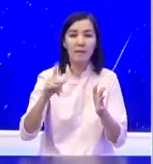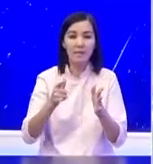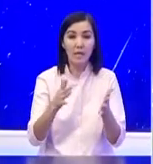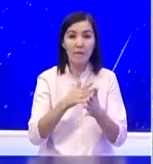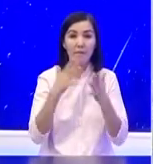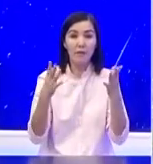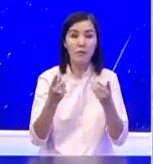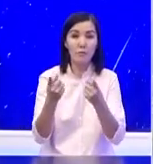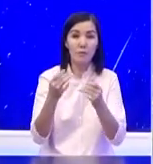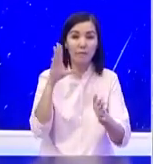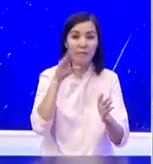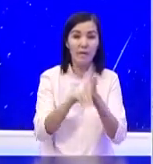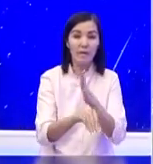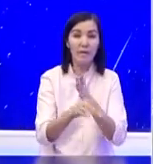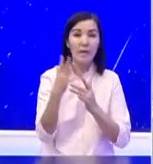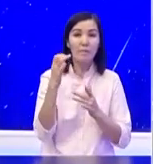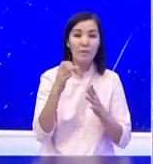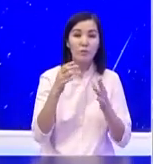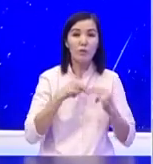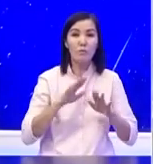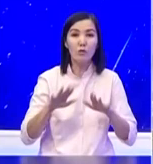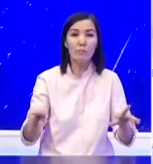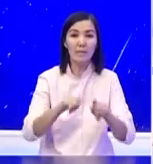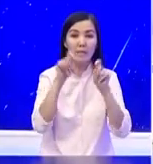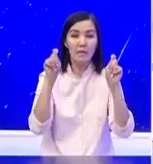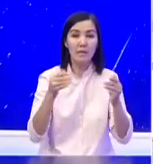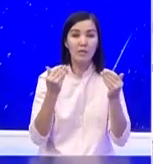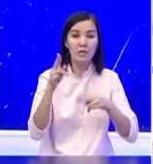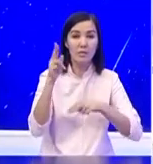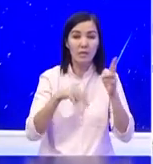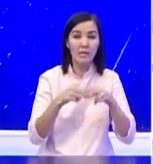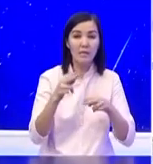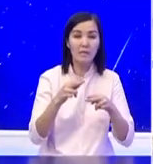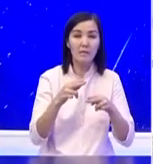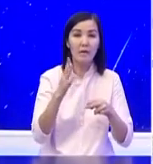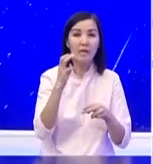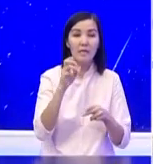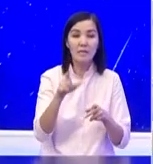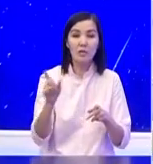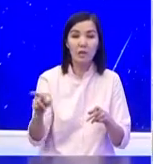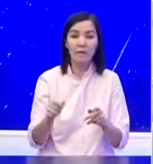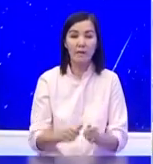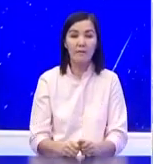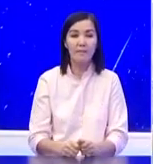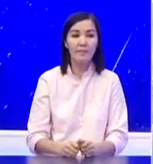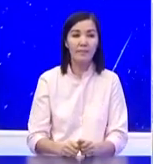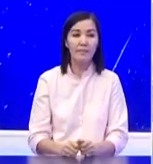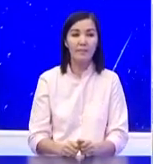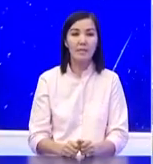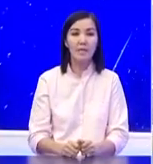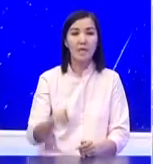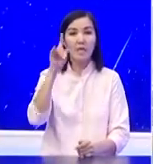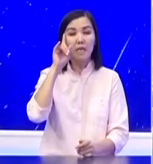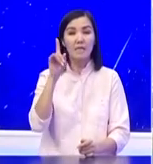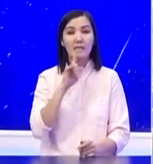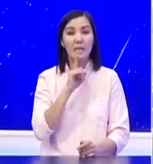огромным вливаниям будет создано порядка 500 рабочих мест. Сейчас во время строительства работает 300 человек. С казахстанской стороны на сегодняшний